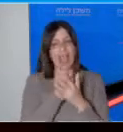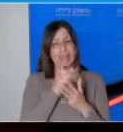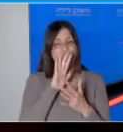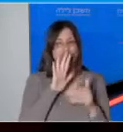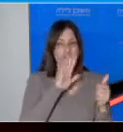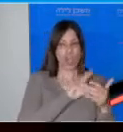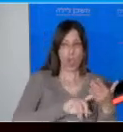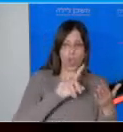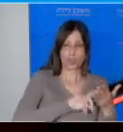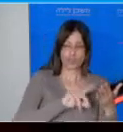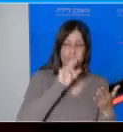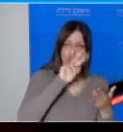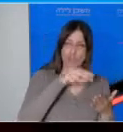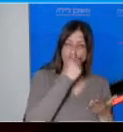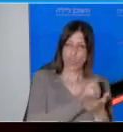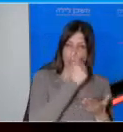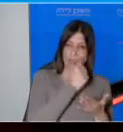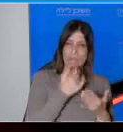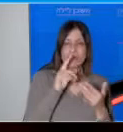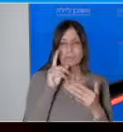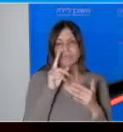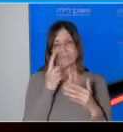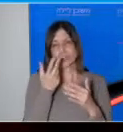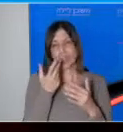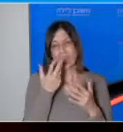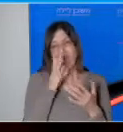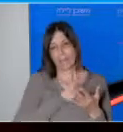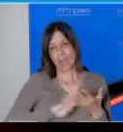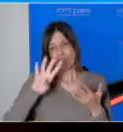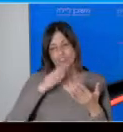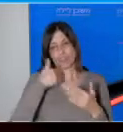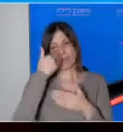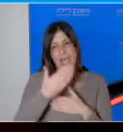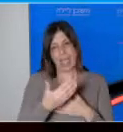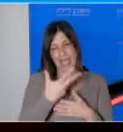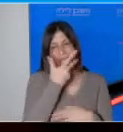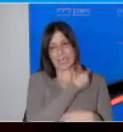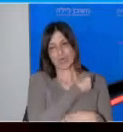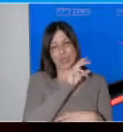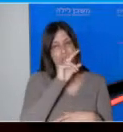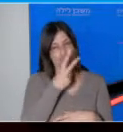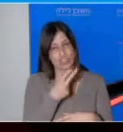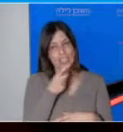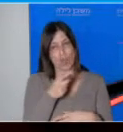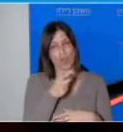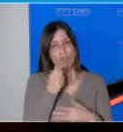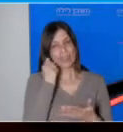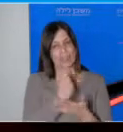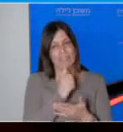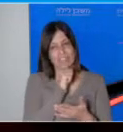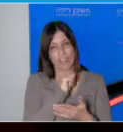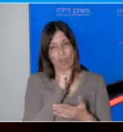5 או 6 חודשים נחתבת בתוקף, אז בעצם רק מי ש4 חודשים אחרי מנת החיסון השנייה, הוא יהיה בעל תו